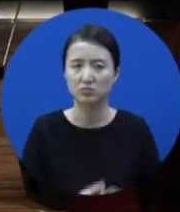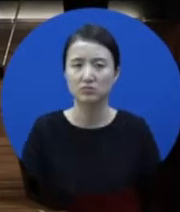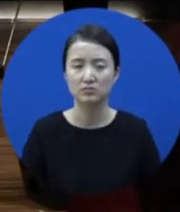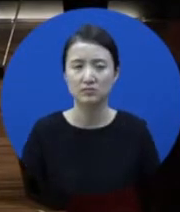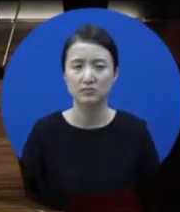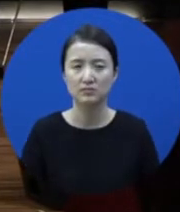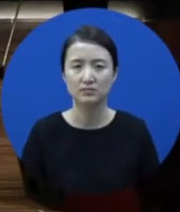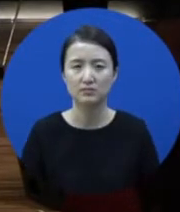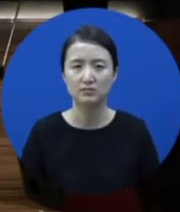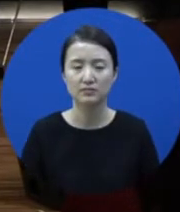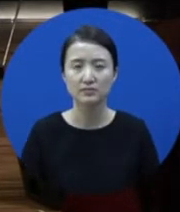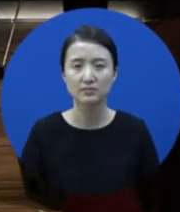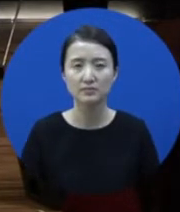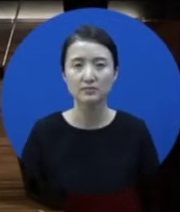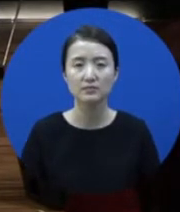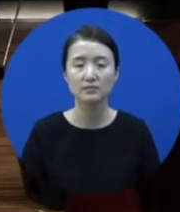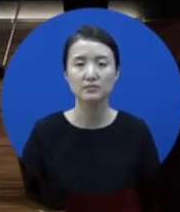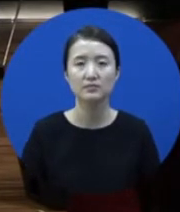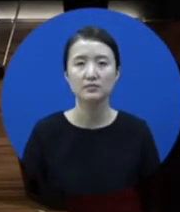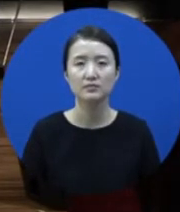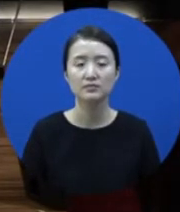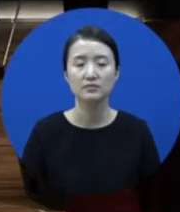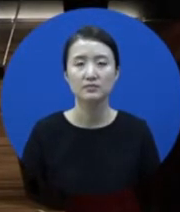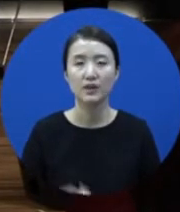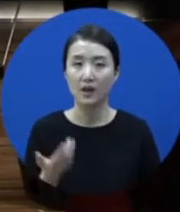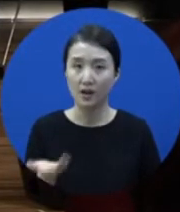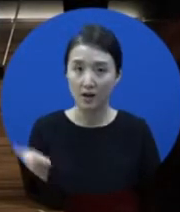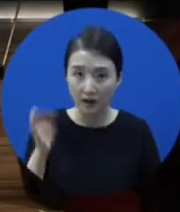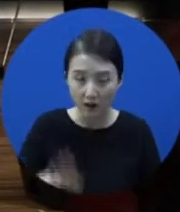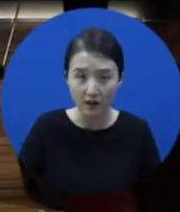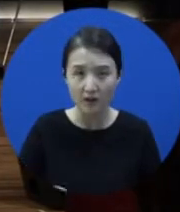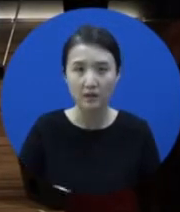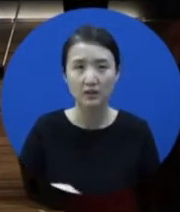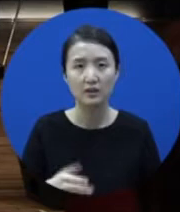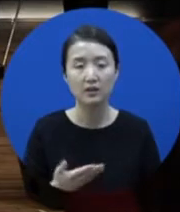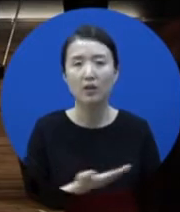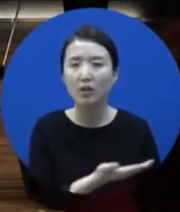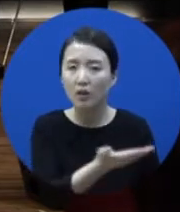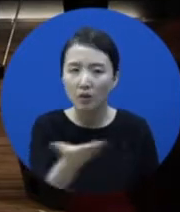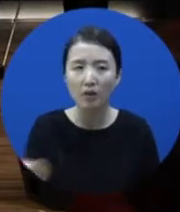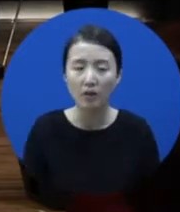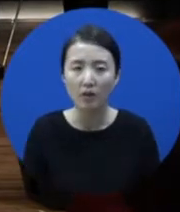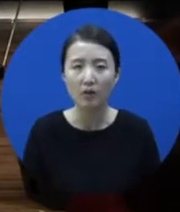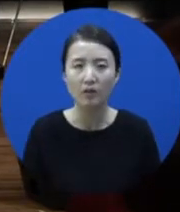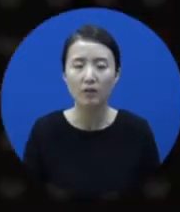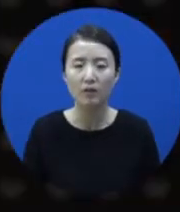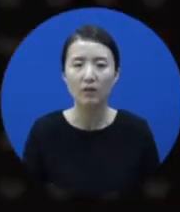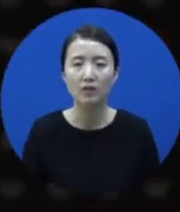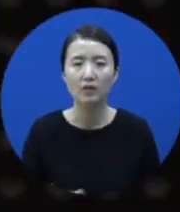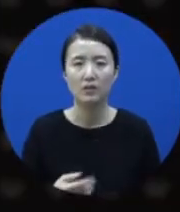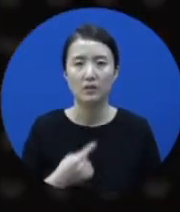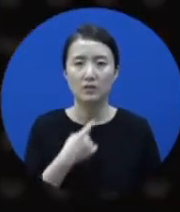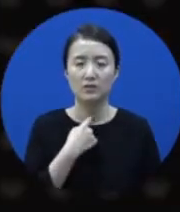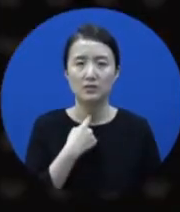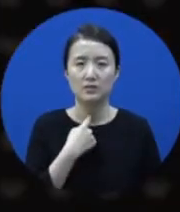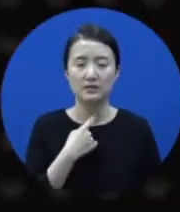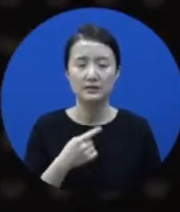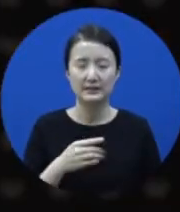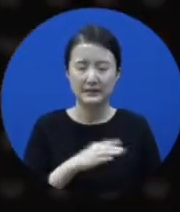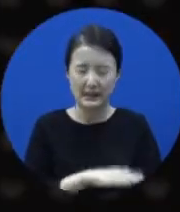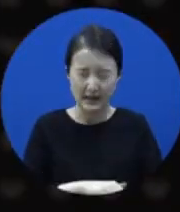하지만 여러분의 목소리를 좀 잘 가다듬으시고 표정은 밝게, 그냥 웃으란 얘기가